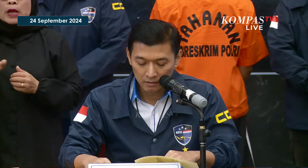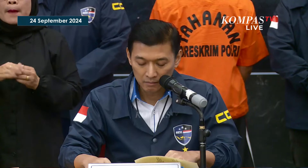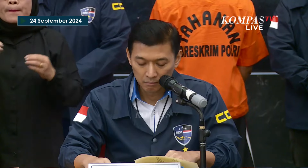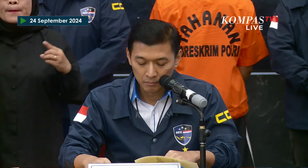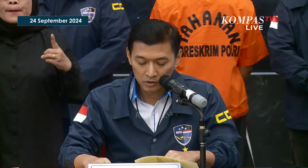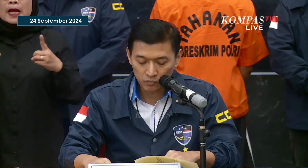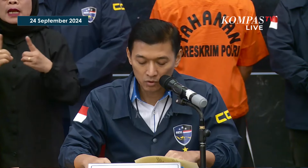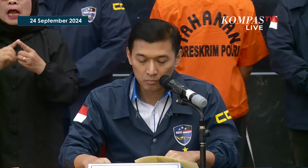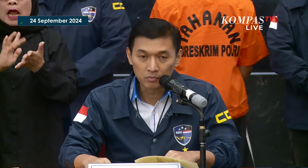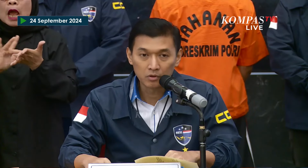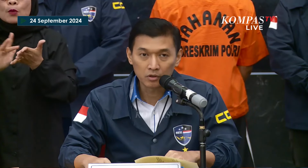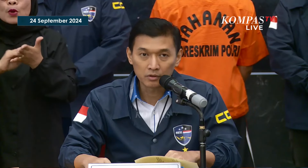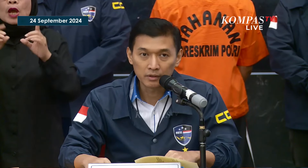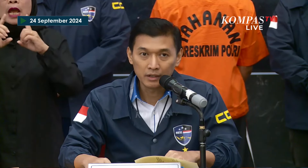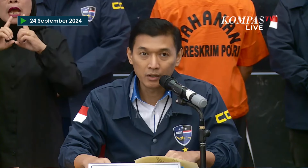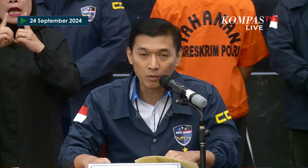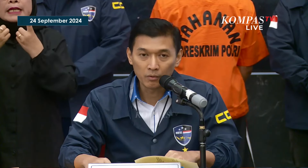pada